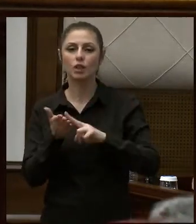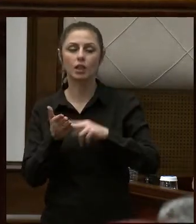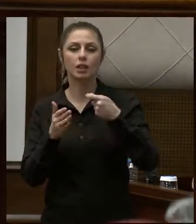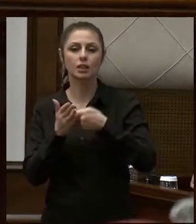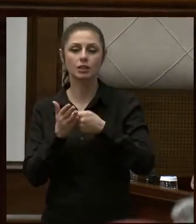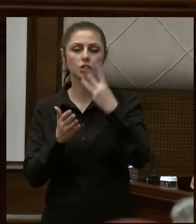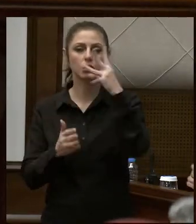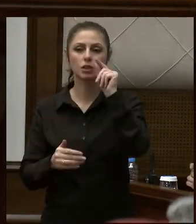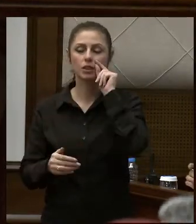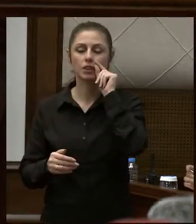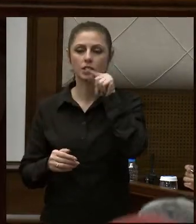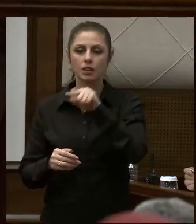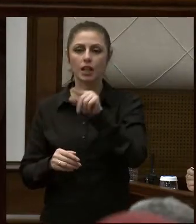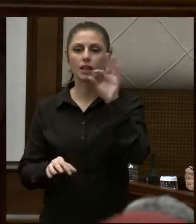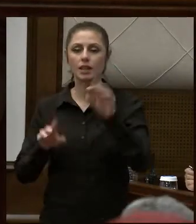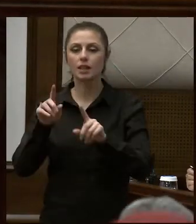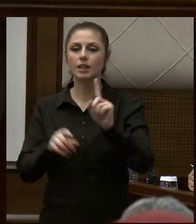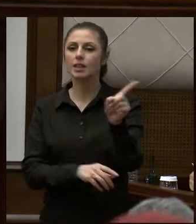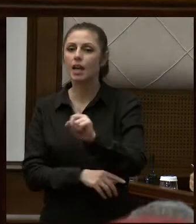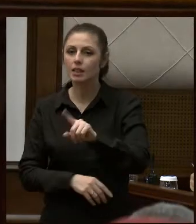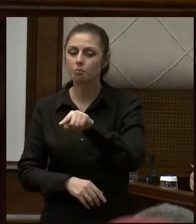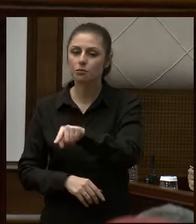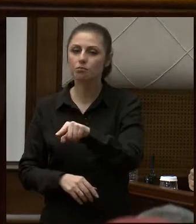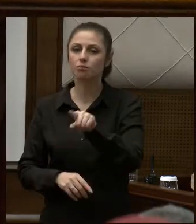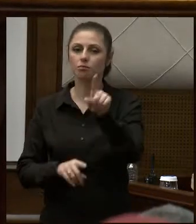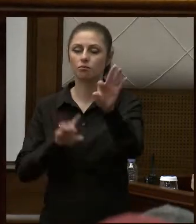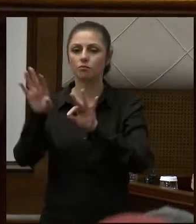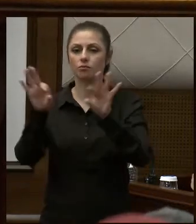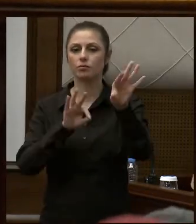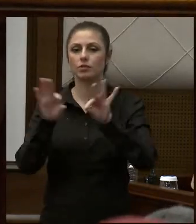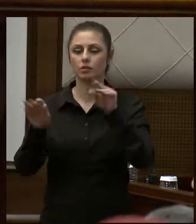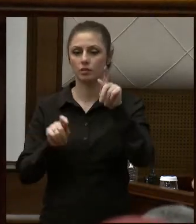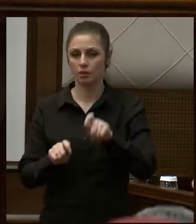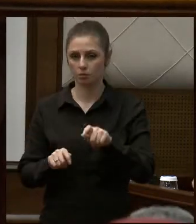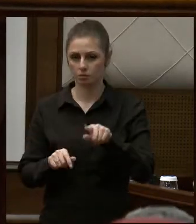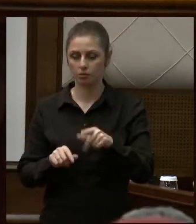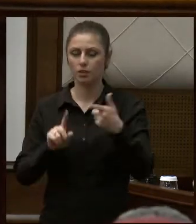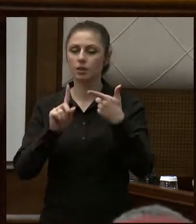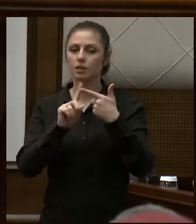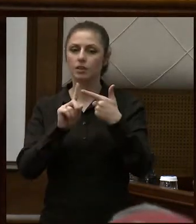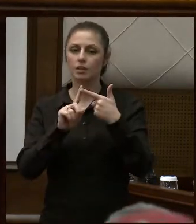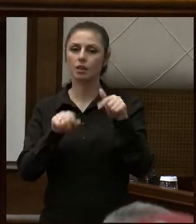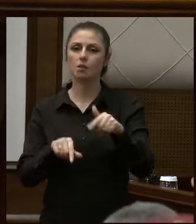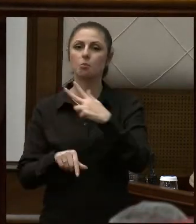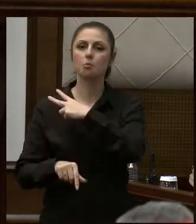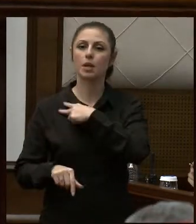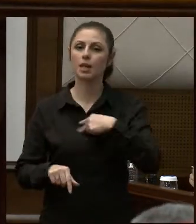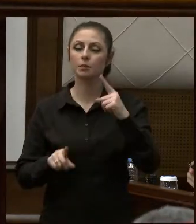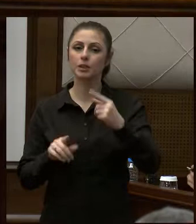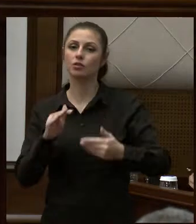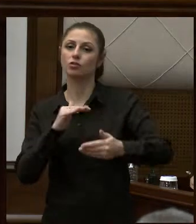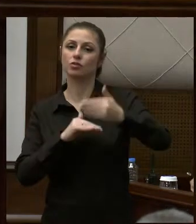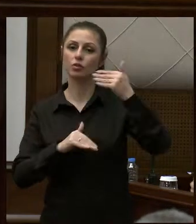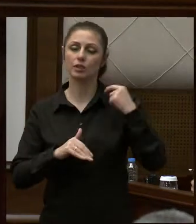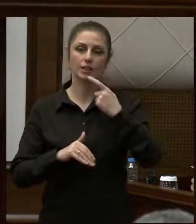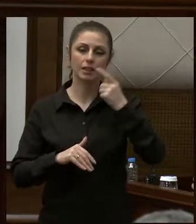arasından 3 kişilik denetim komisyonunun belirlenmesi için seçim yapılması. 2. Belediyemiz bir önceki